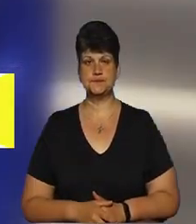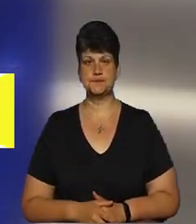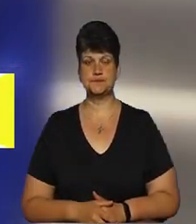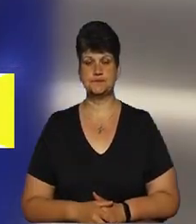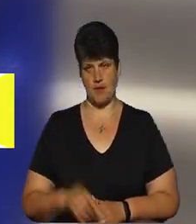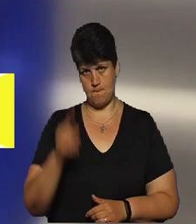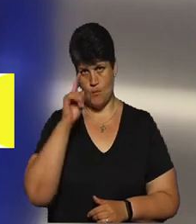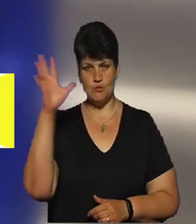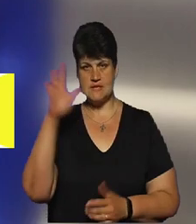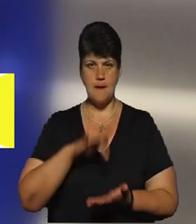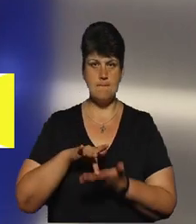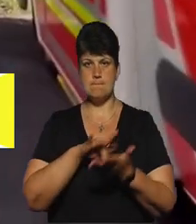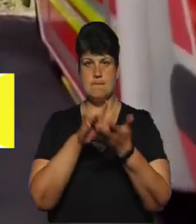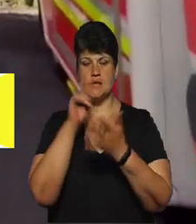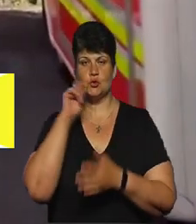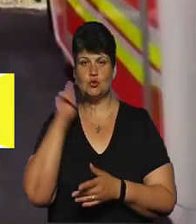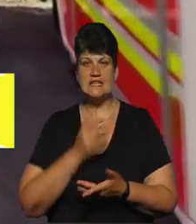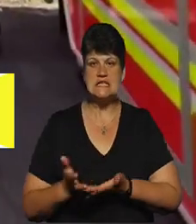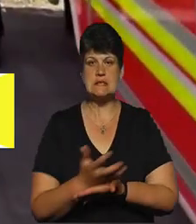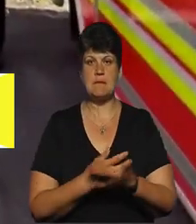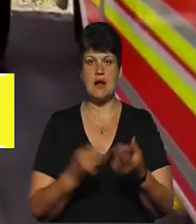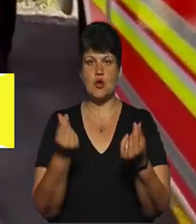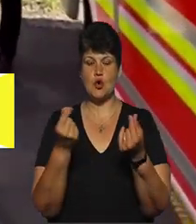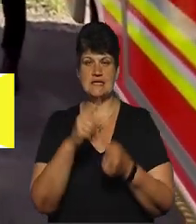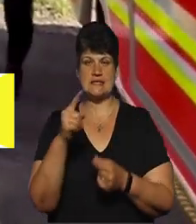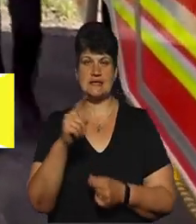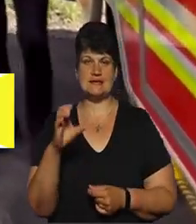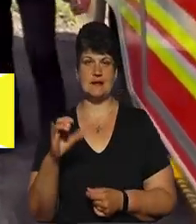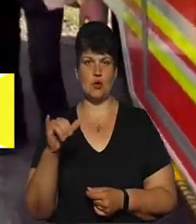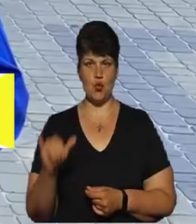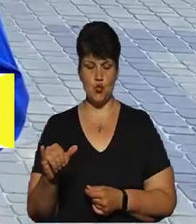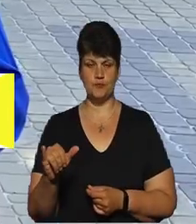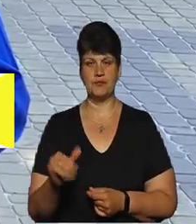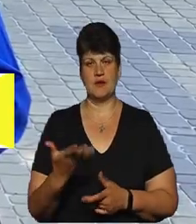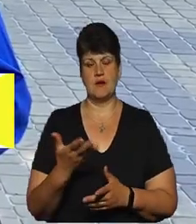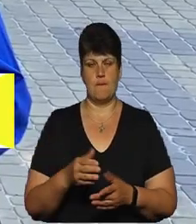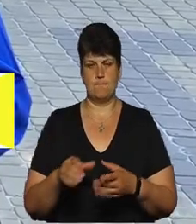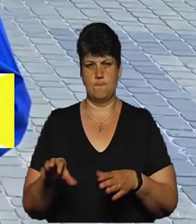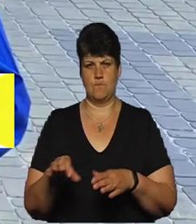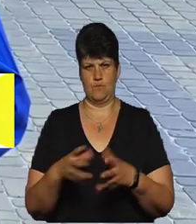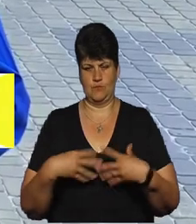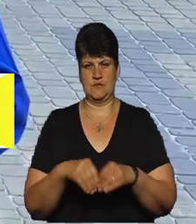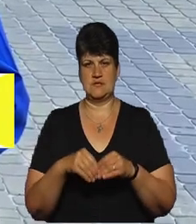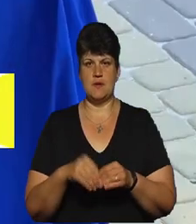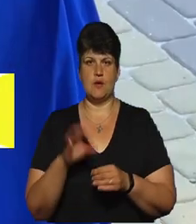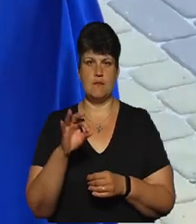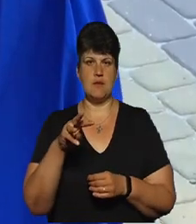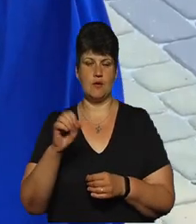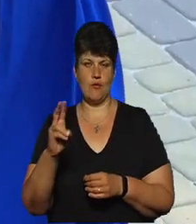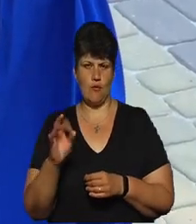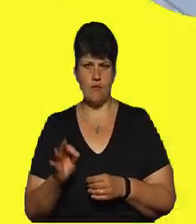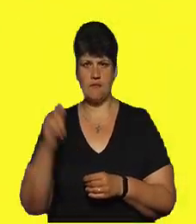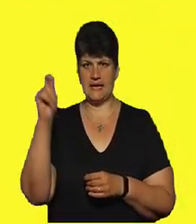Популяризують мандри Україною та збирають гроші для ЗСУ. Подружжя тревел-блогерів Макс Узол і Ольга Манько приїхали до